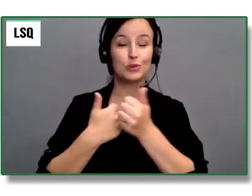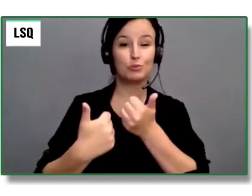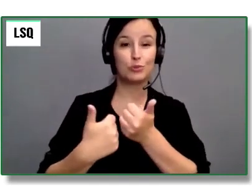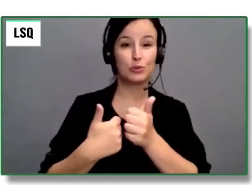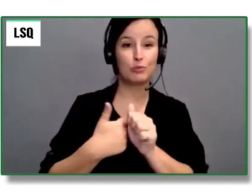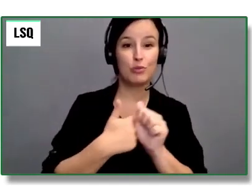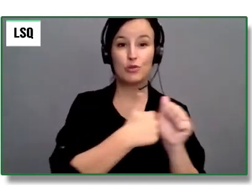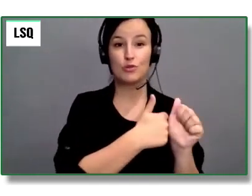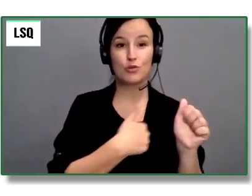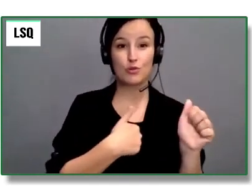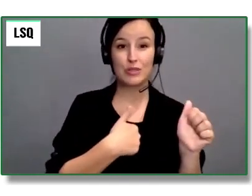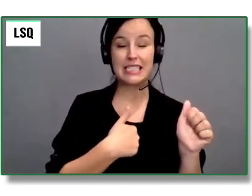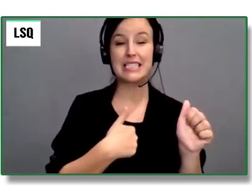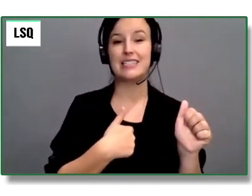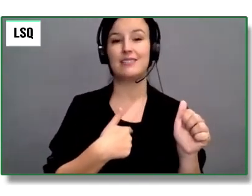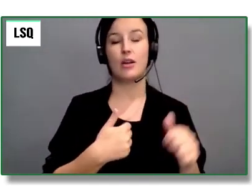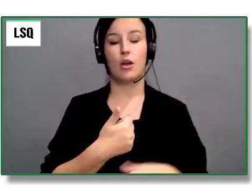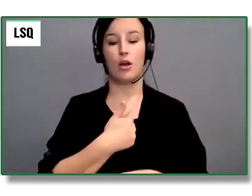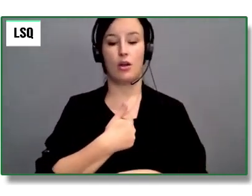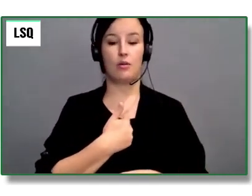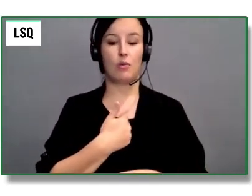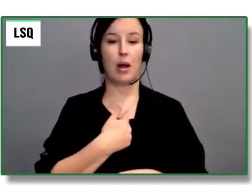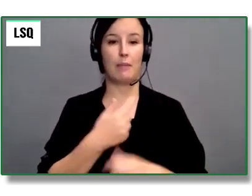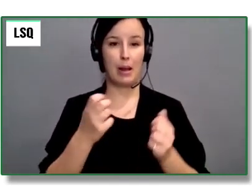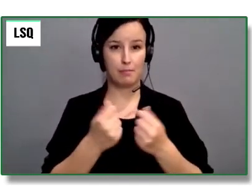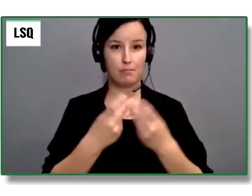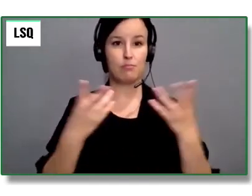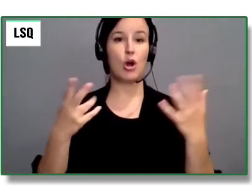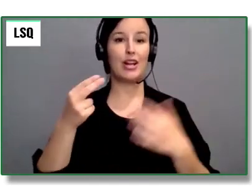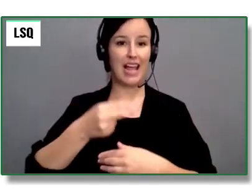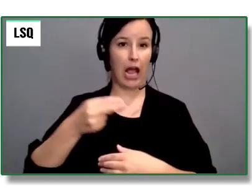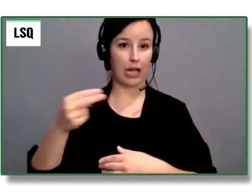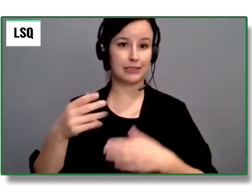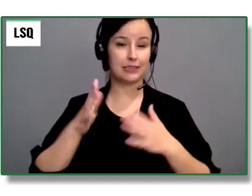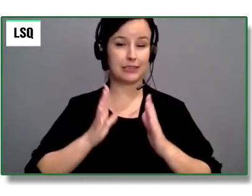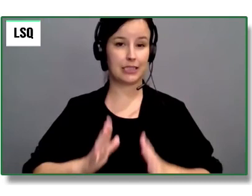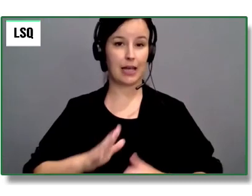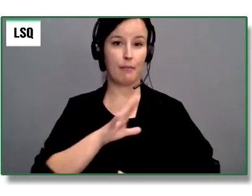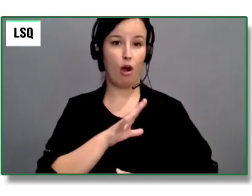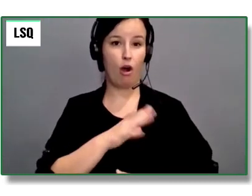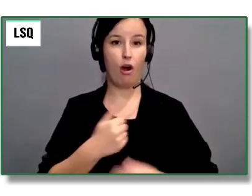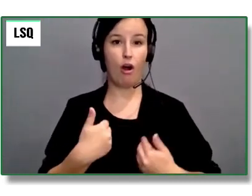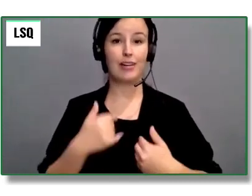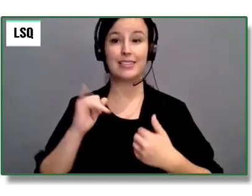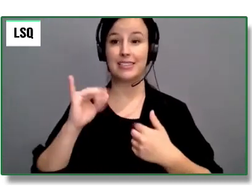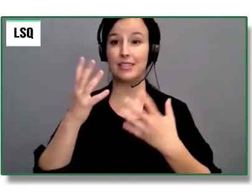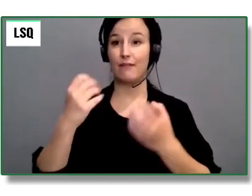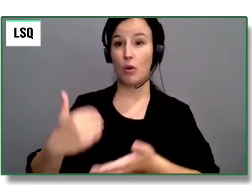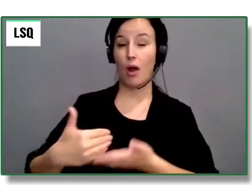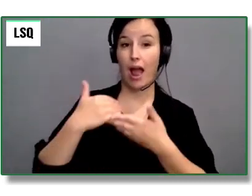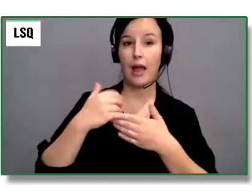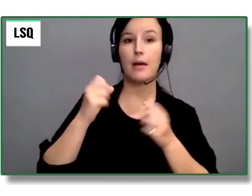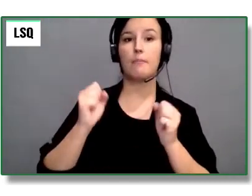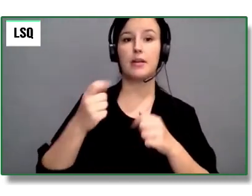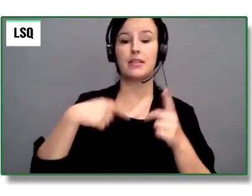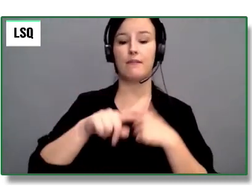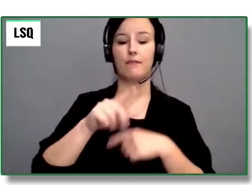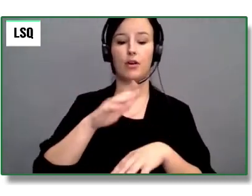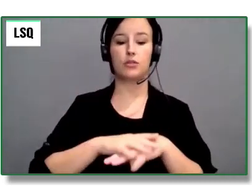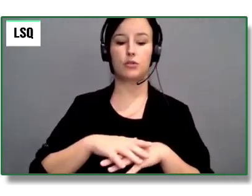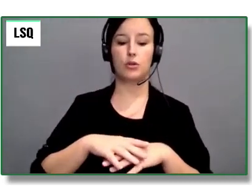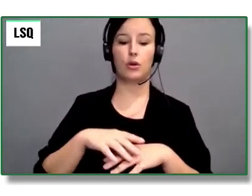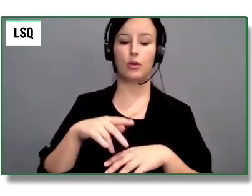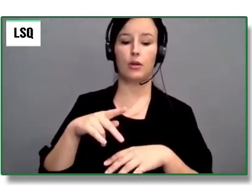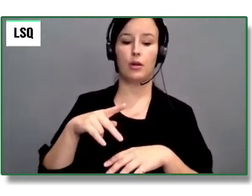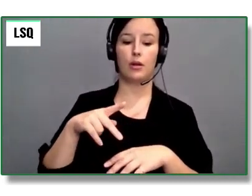je suis une personne polyhandicapée. Si vous voulez m'aider, vous pouvez aller sur Patreon.